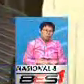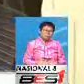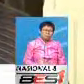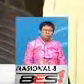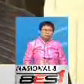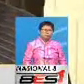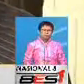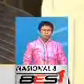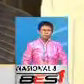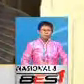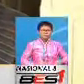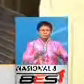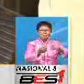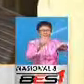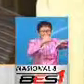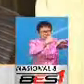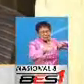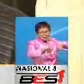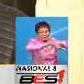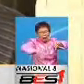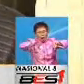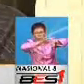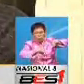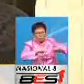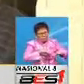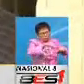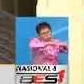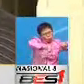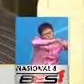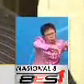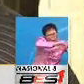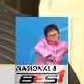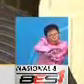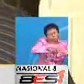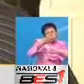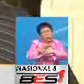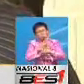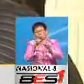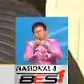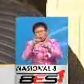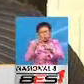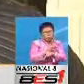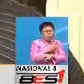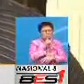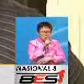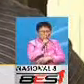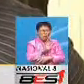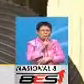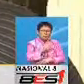Jadi hakisan tu tambah teruk lah. Sebelum ni memang, tahun sebelumnya memang ada kisah